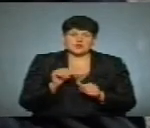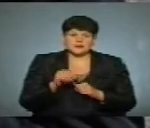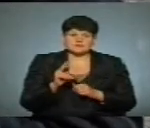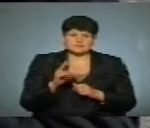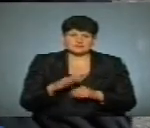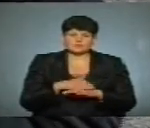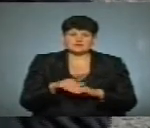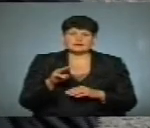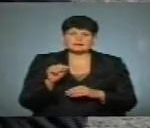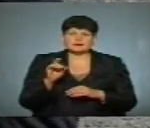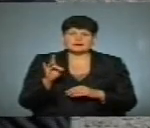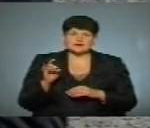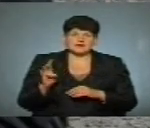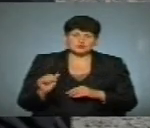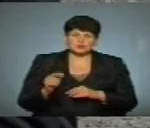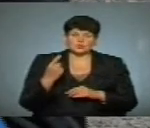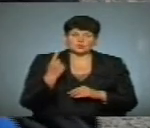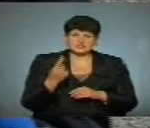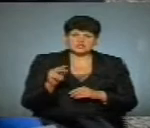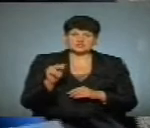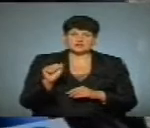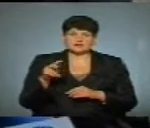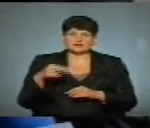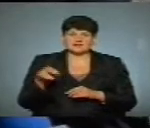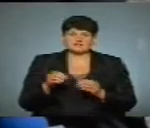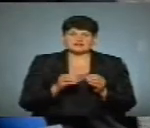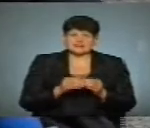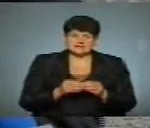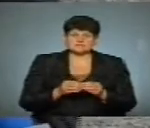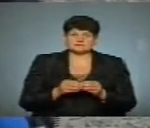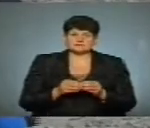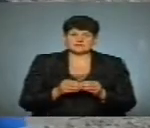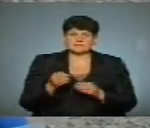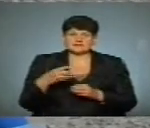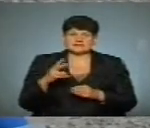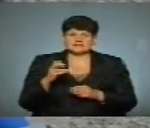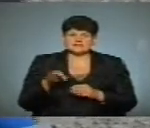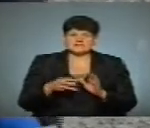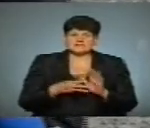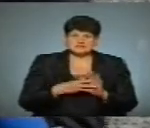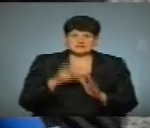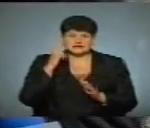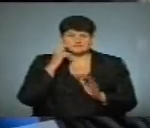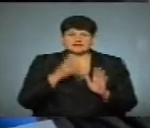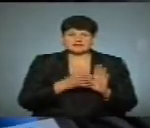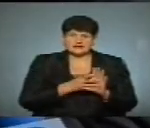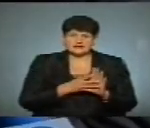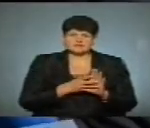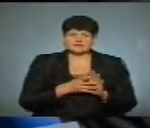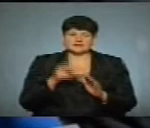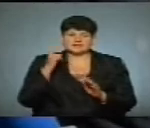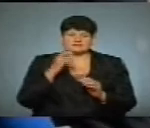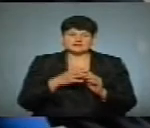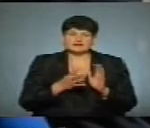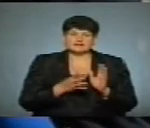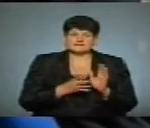по вулиці Тарнавського 1, Полчердаєва 10, 15 квітня 8, Київська 9, 18,